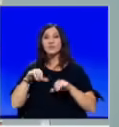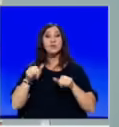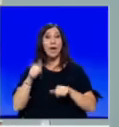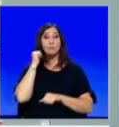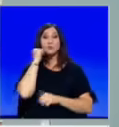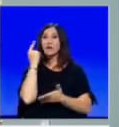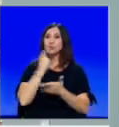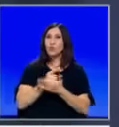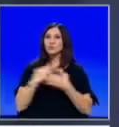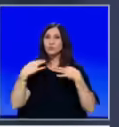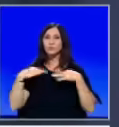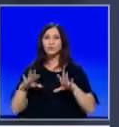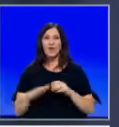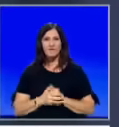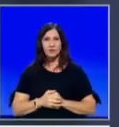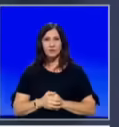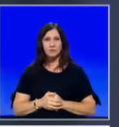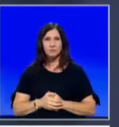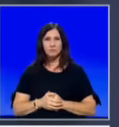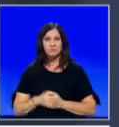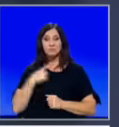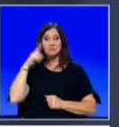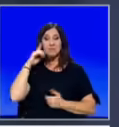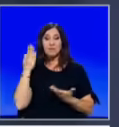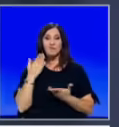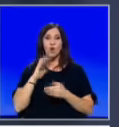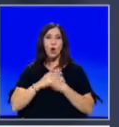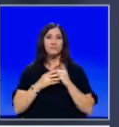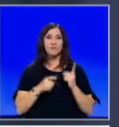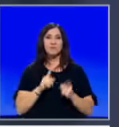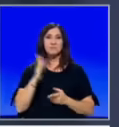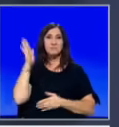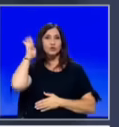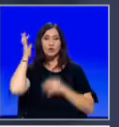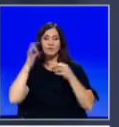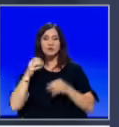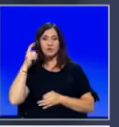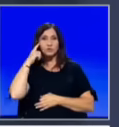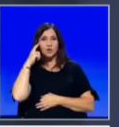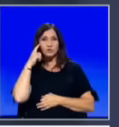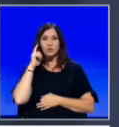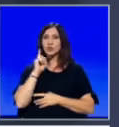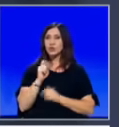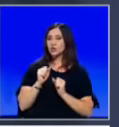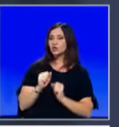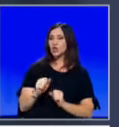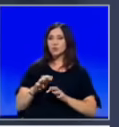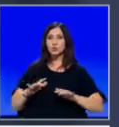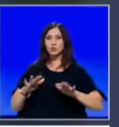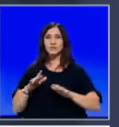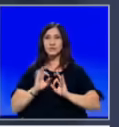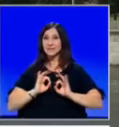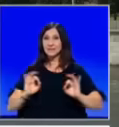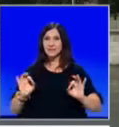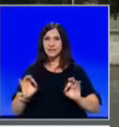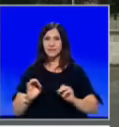за освобождаването му. Не знаем в какво е обвинен. Не сме чули официални становища. Трябва да изчакаме ситуацията да се